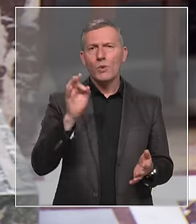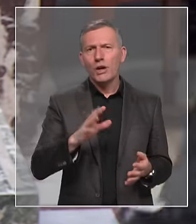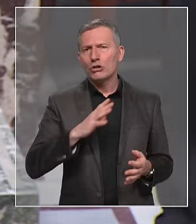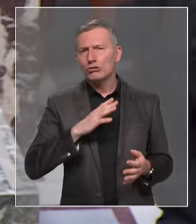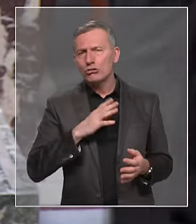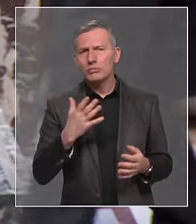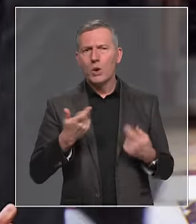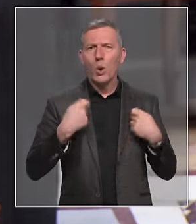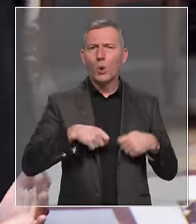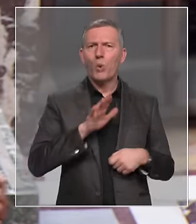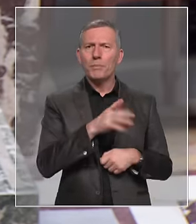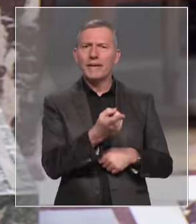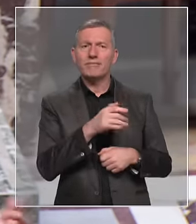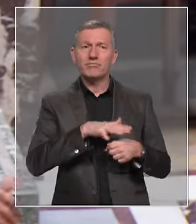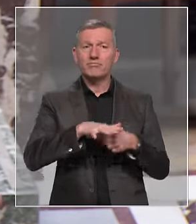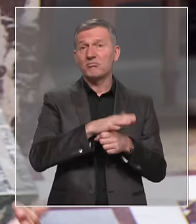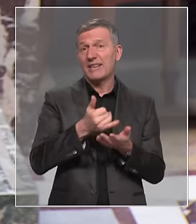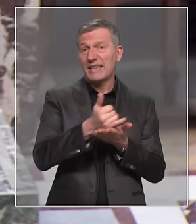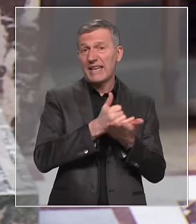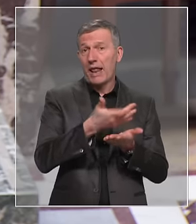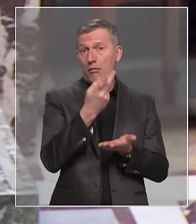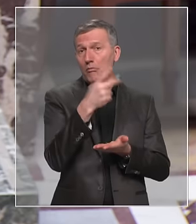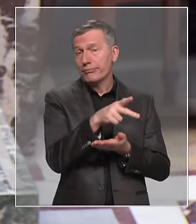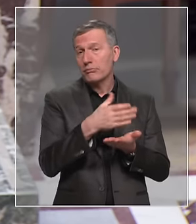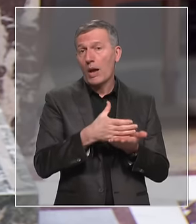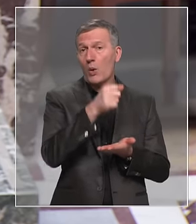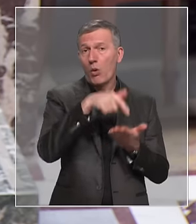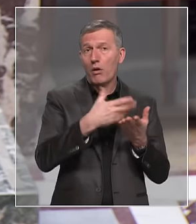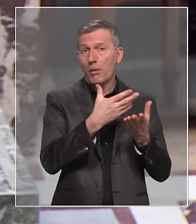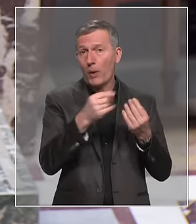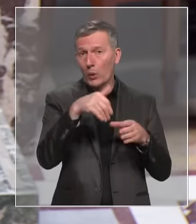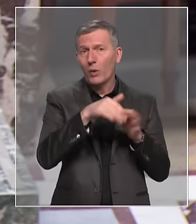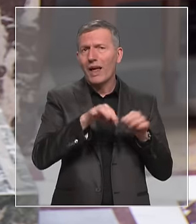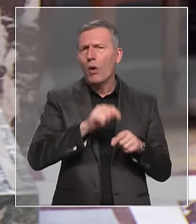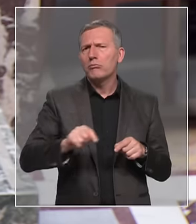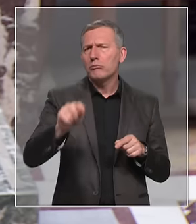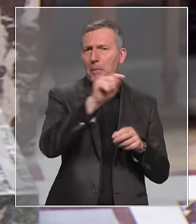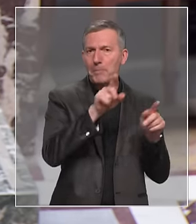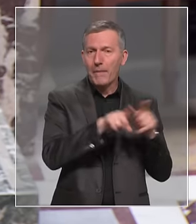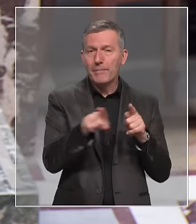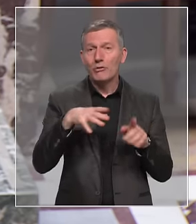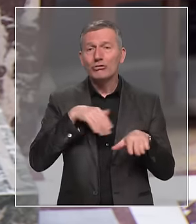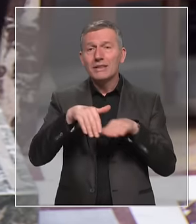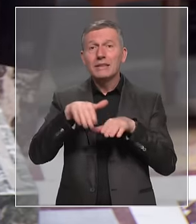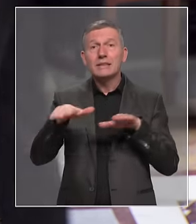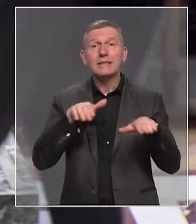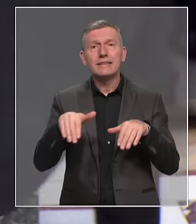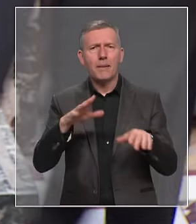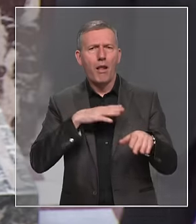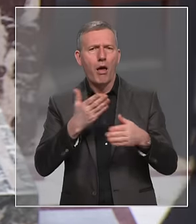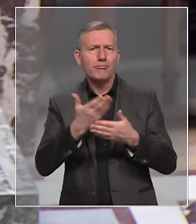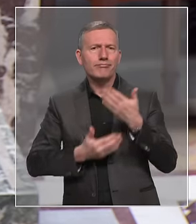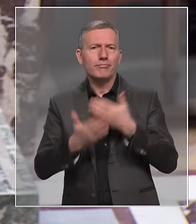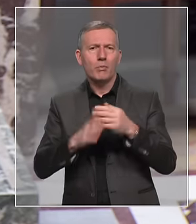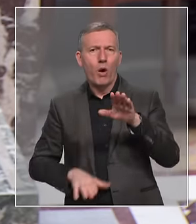causes structurelles qui sont liées au caractère insulaire de bon nombre de ces territoires. Nous avons des mécanismes qui permettent de